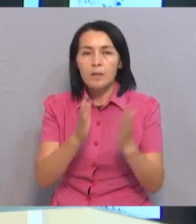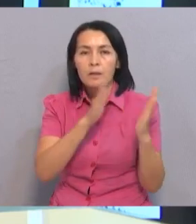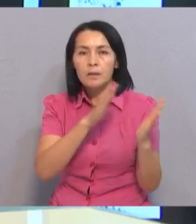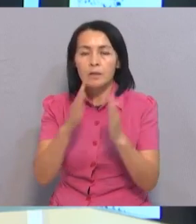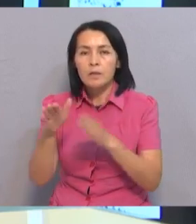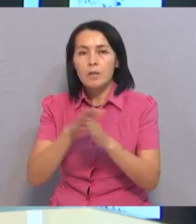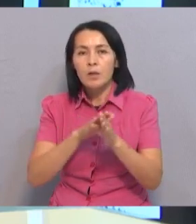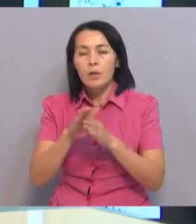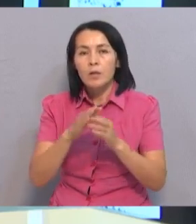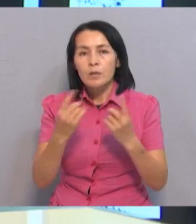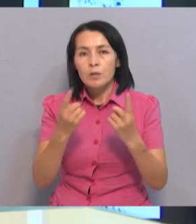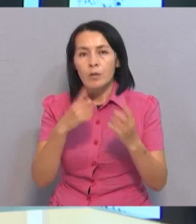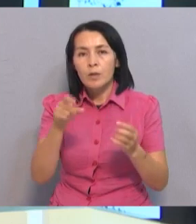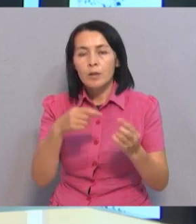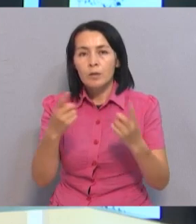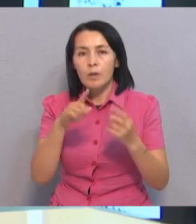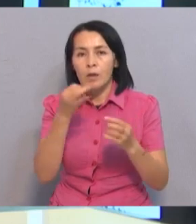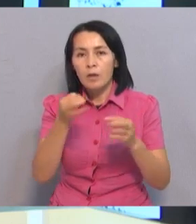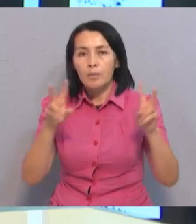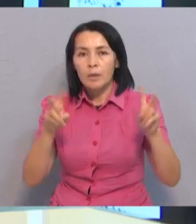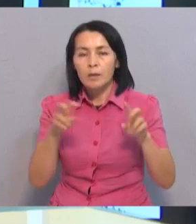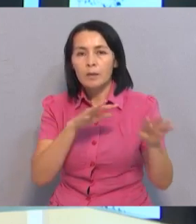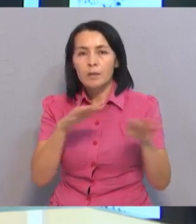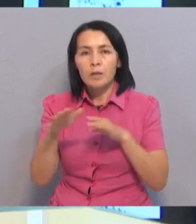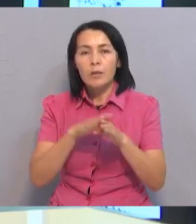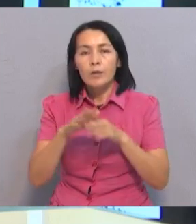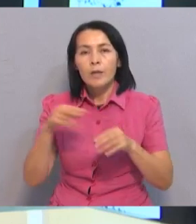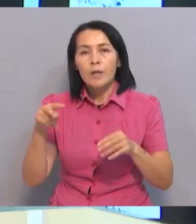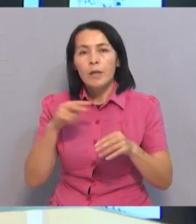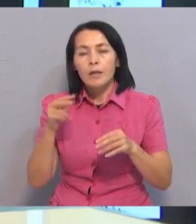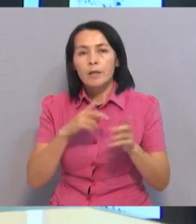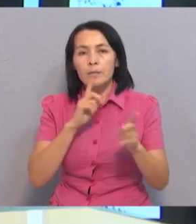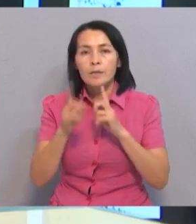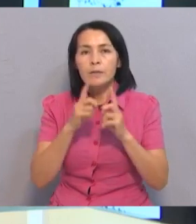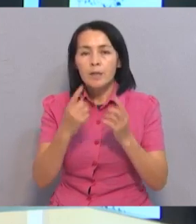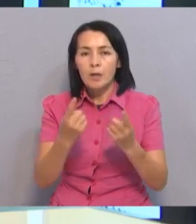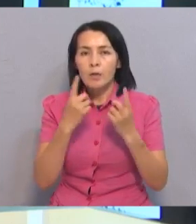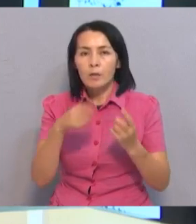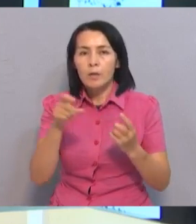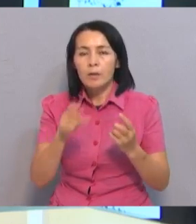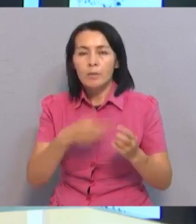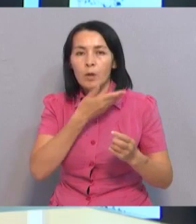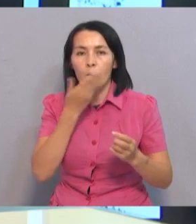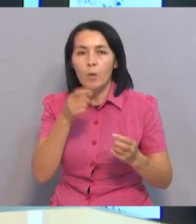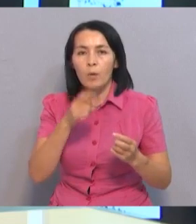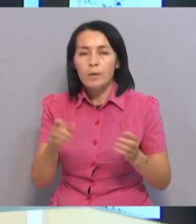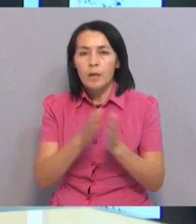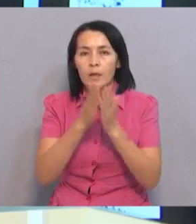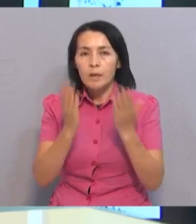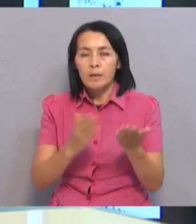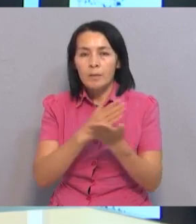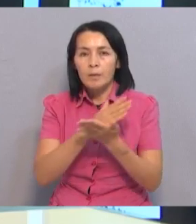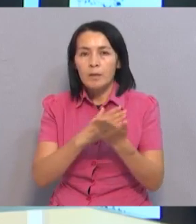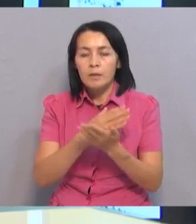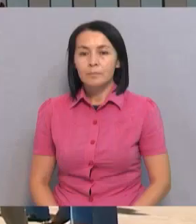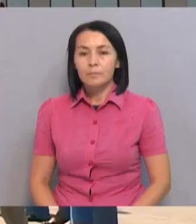кітапханасының ұйымдастыруымен ұлы халықтың ұлы Абай атты шара өтті. Әдеби рухани жиынға зиялы қауым өкілдері, оқырмандар және кітапханашылар